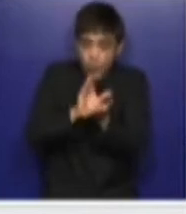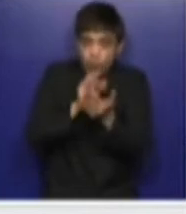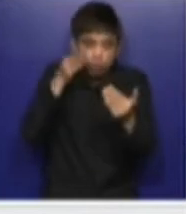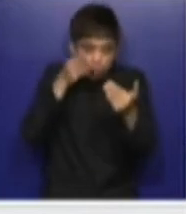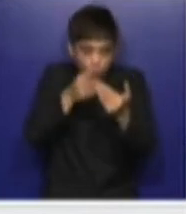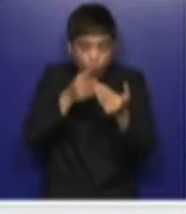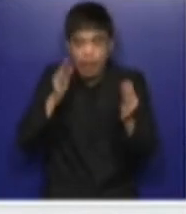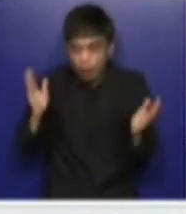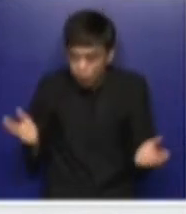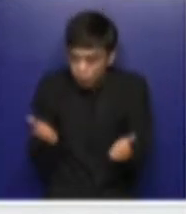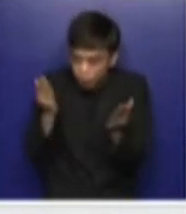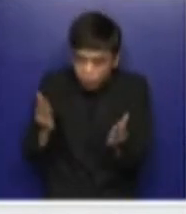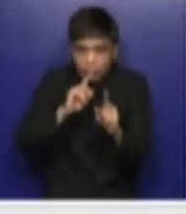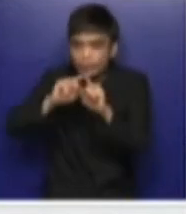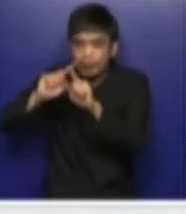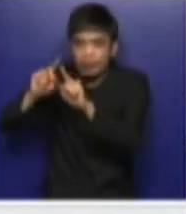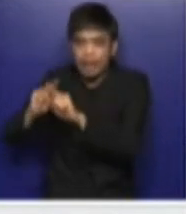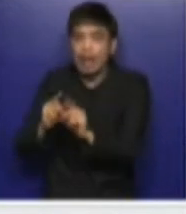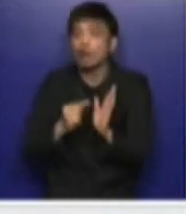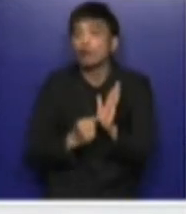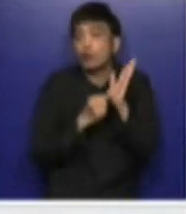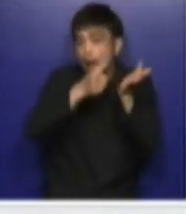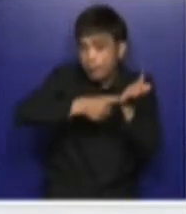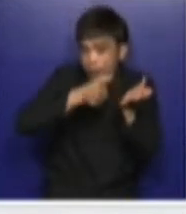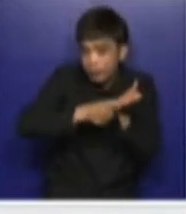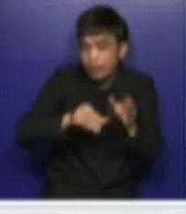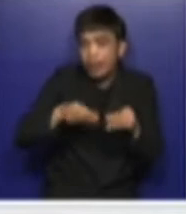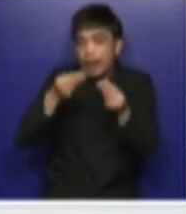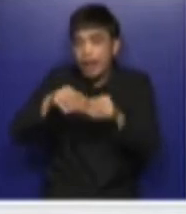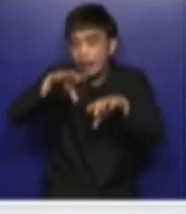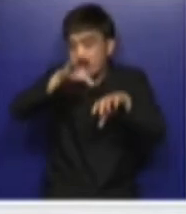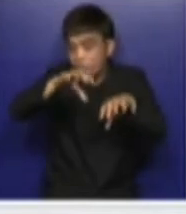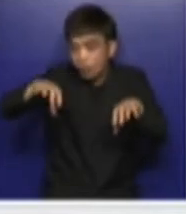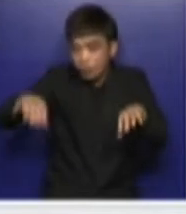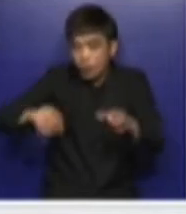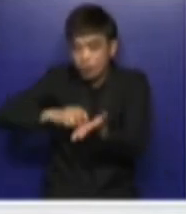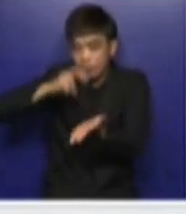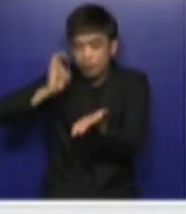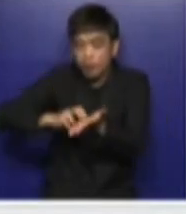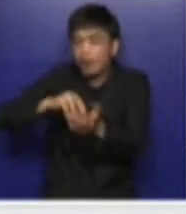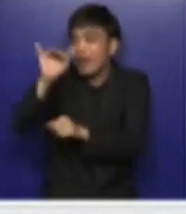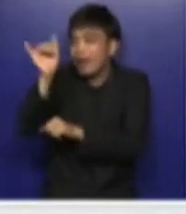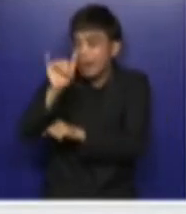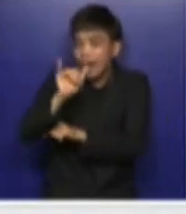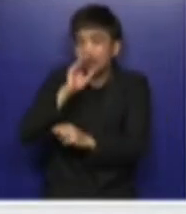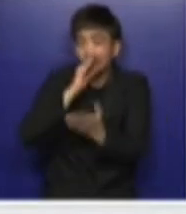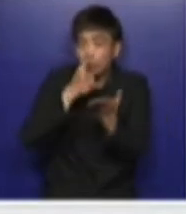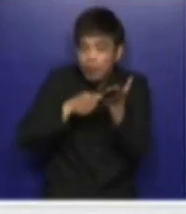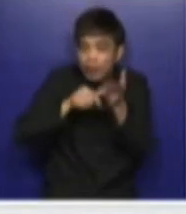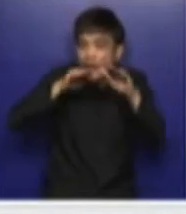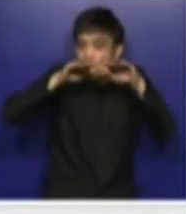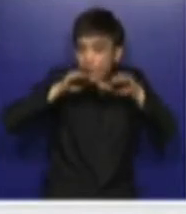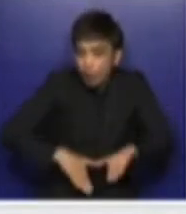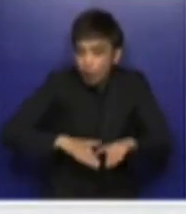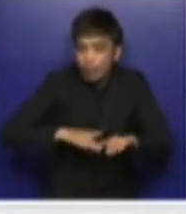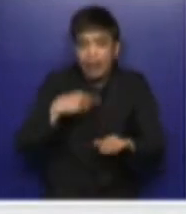งเสริมอื่นๆเช่นการให้สิทธิประโยชน์ทางภาษีนะคะให้กับเจ้าของโบราณสถานที่ยังไม่ได้ขึ้นทะเบียนหรือหักลดหย่อนภาษีให้กับผู้ที่บริจา